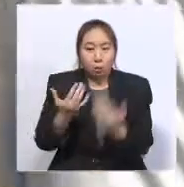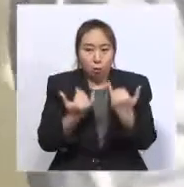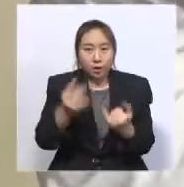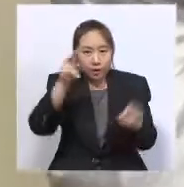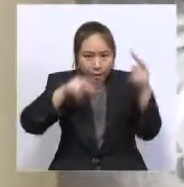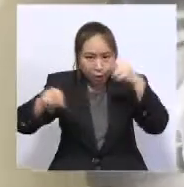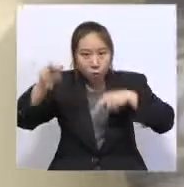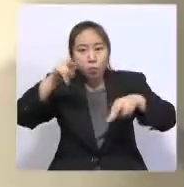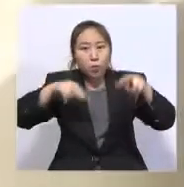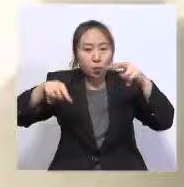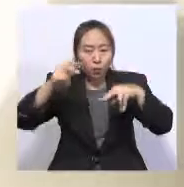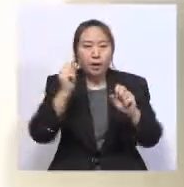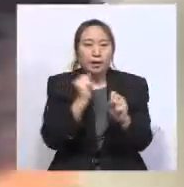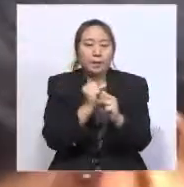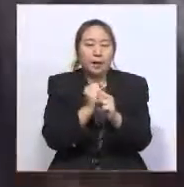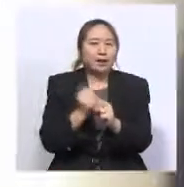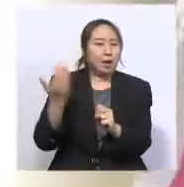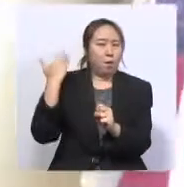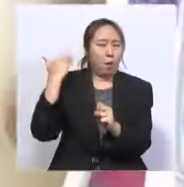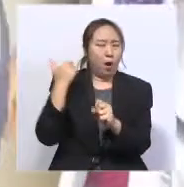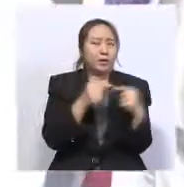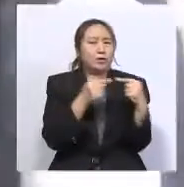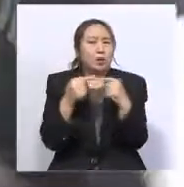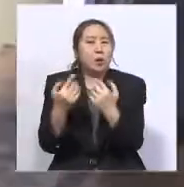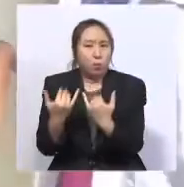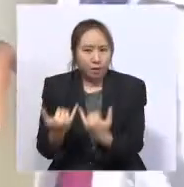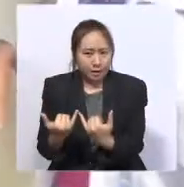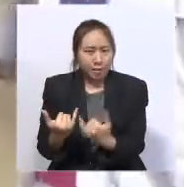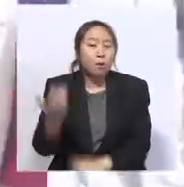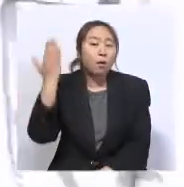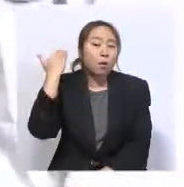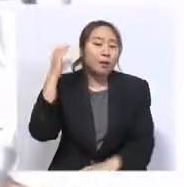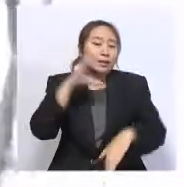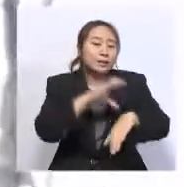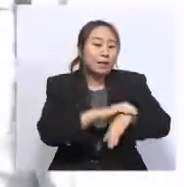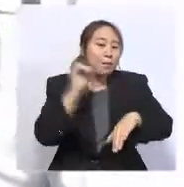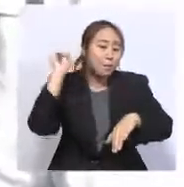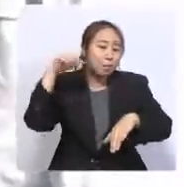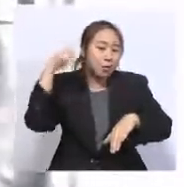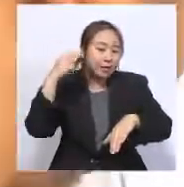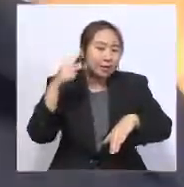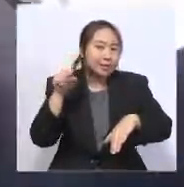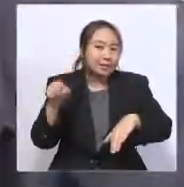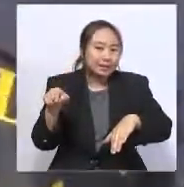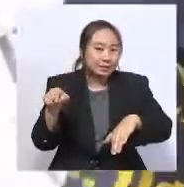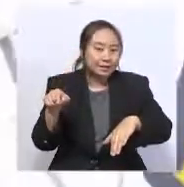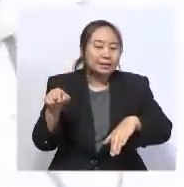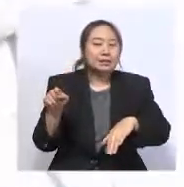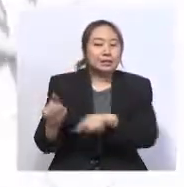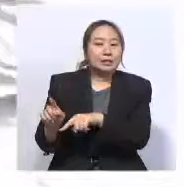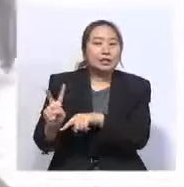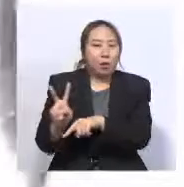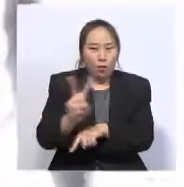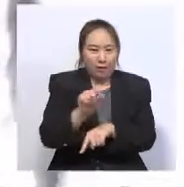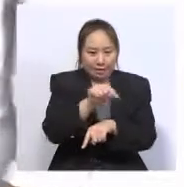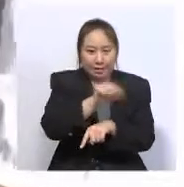ค้นในวันนี้นะคะเป็นปฏิบัติการต่อเนื่องจากเมื่อวานค่ะที่เจ้าหน้าที่เข้าจับกุมนางสาวหอมนวลยอดอ่อนนางสาวทับทิม